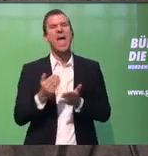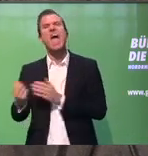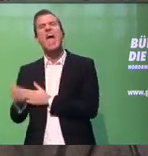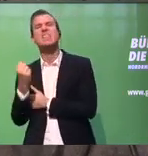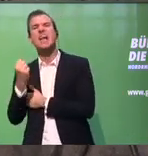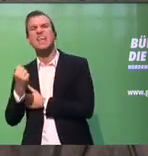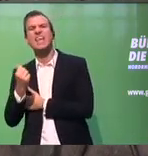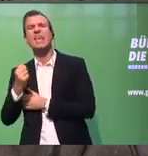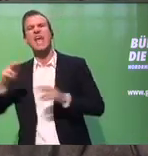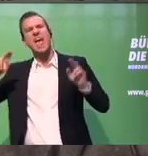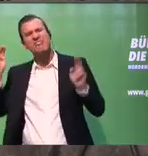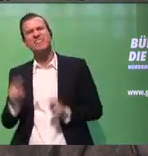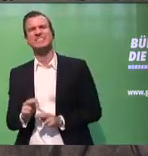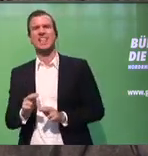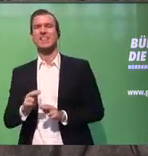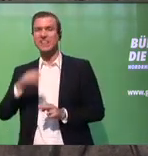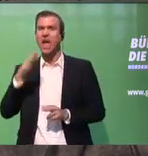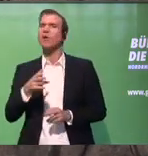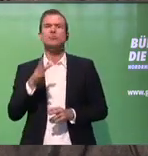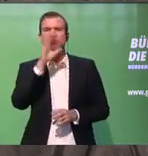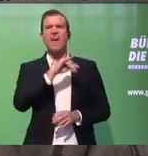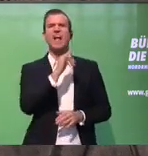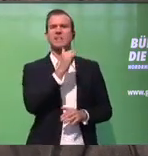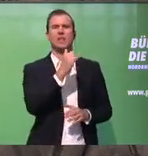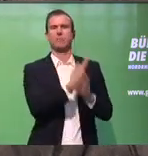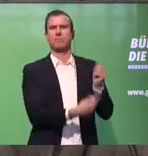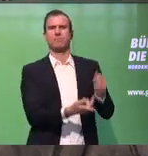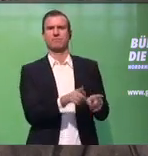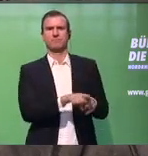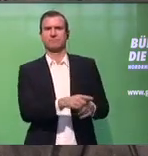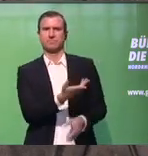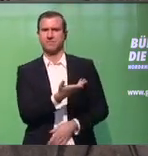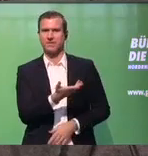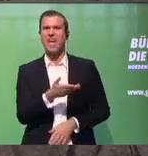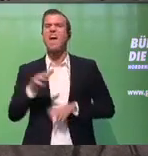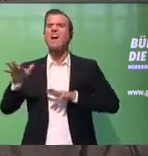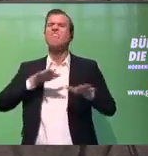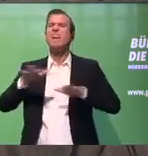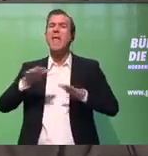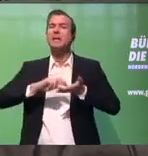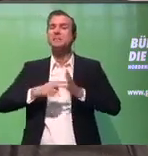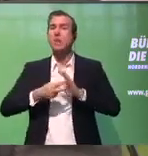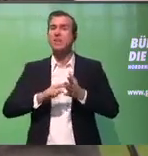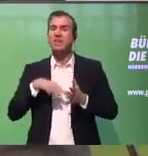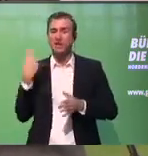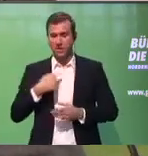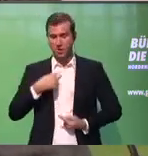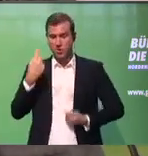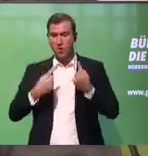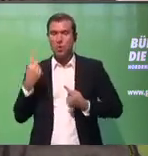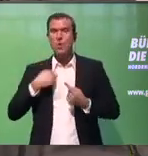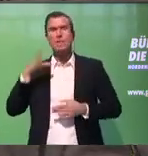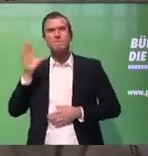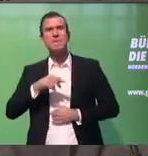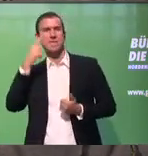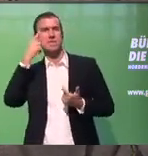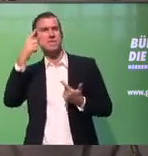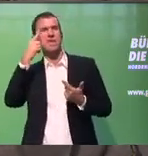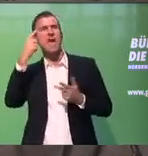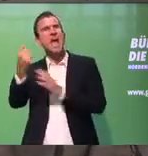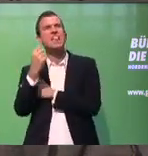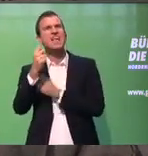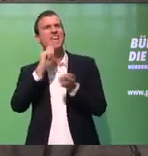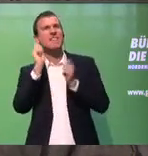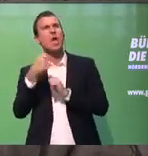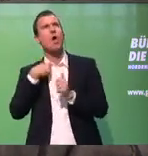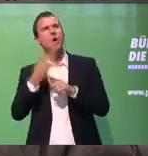Energieeffizienz, Rückfall hinter Schwarz-Gelb. Und bei der Verkehrspolitik, liebe Freundinnen und Freunde, die wir Grüne ja immer mitdenken bei der Energiewende,